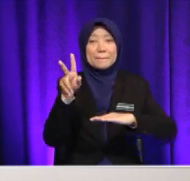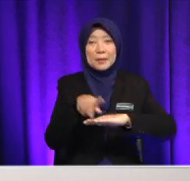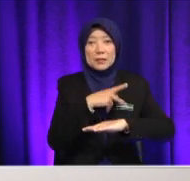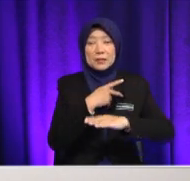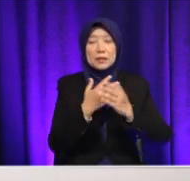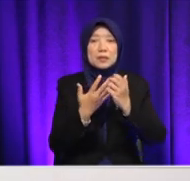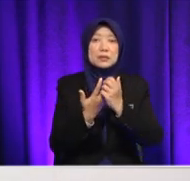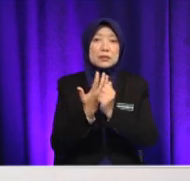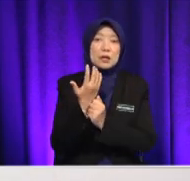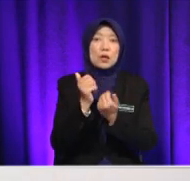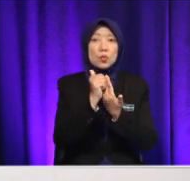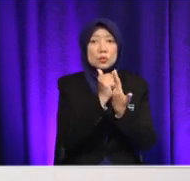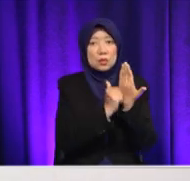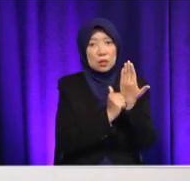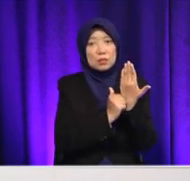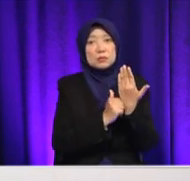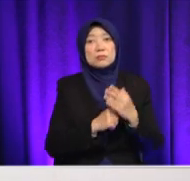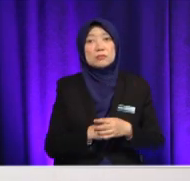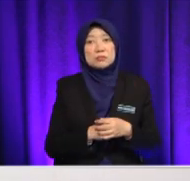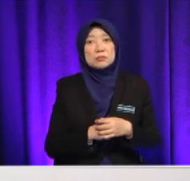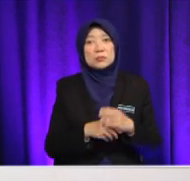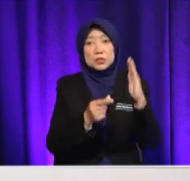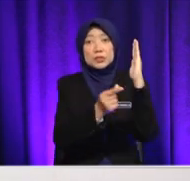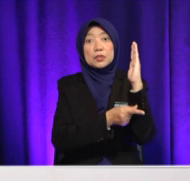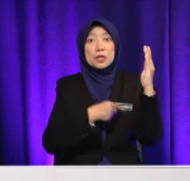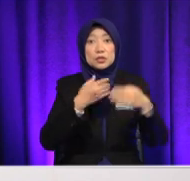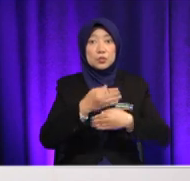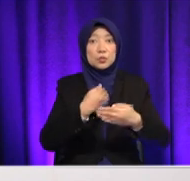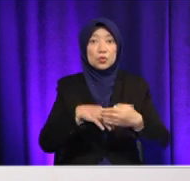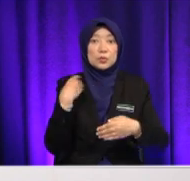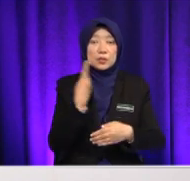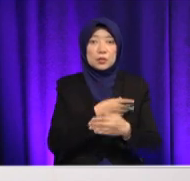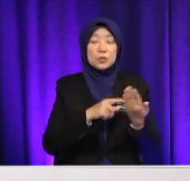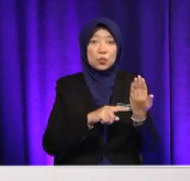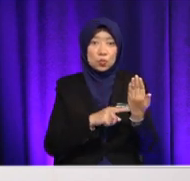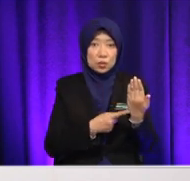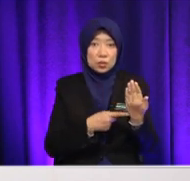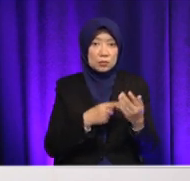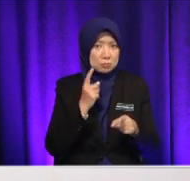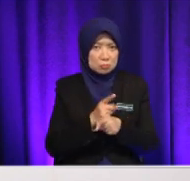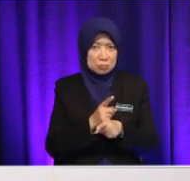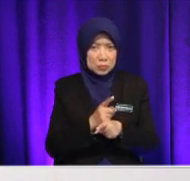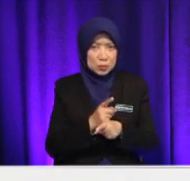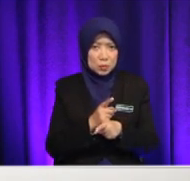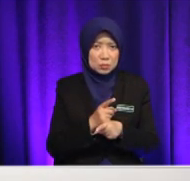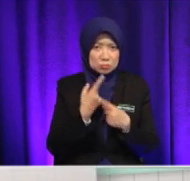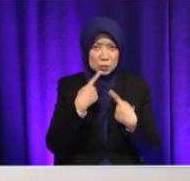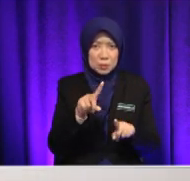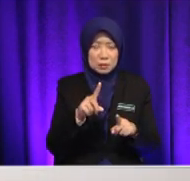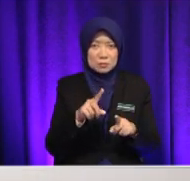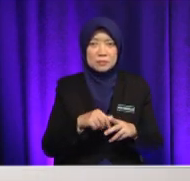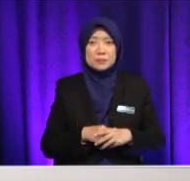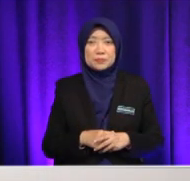pakai sarung tangan getah. Kita sebelum tengok, kita mulakan. Kita tengok betul tak apa yang Sean fikirkan dengan jawapan yang